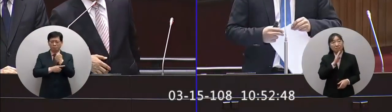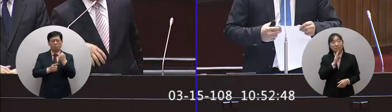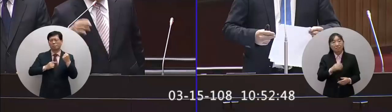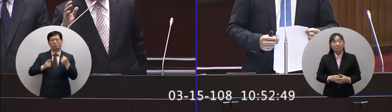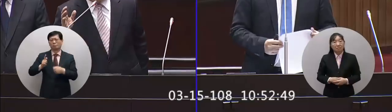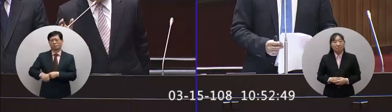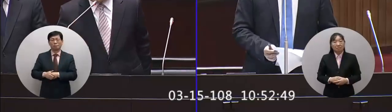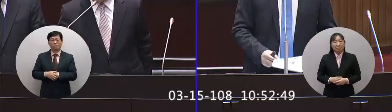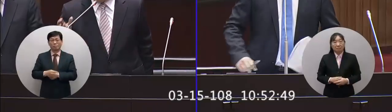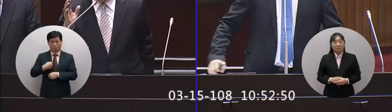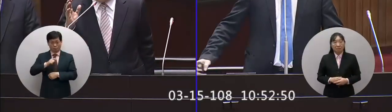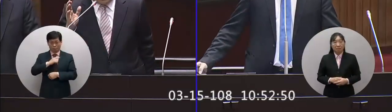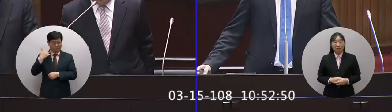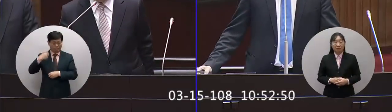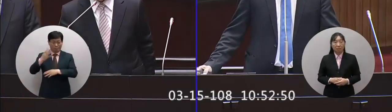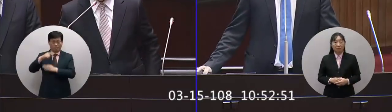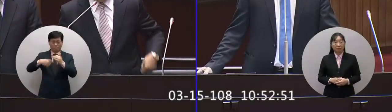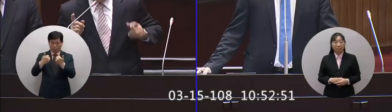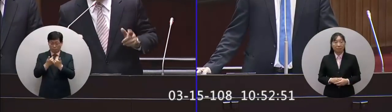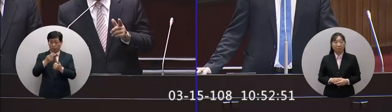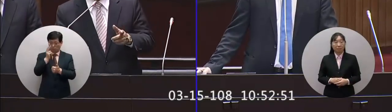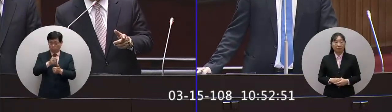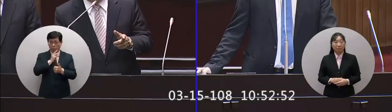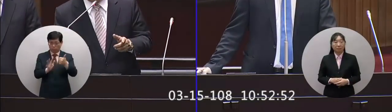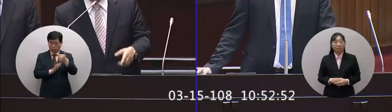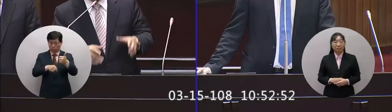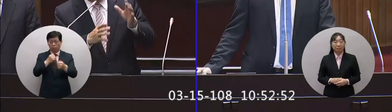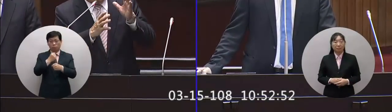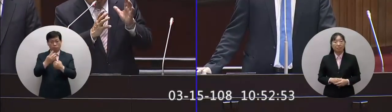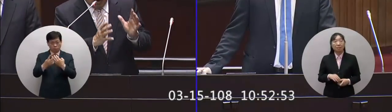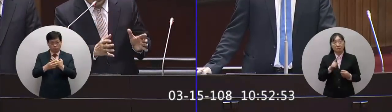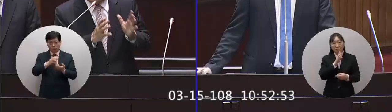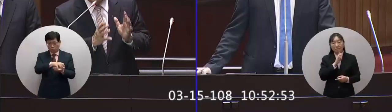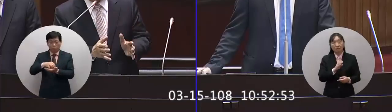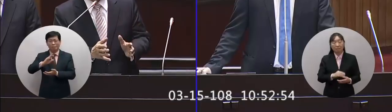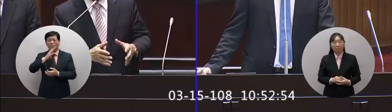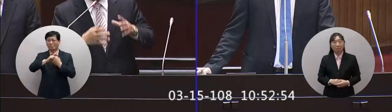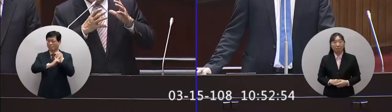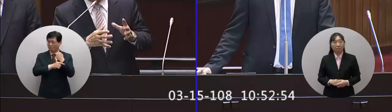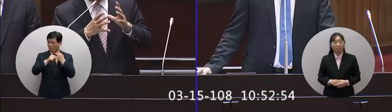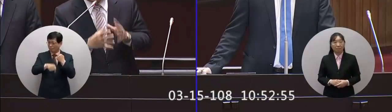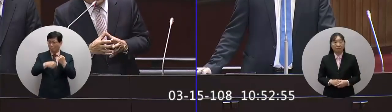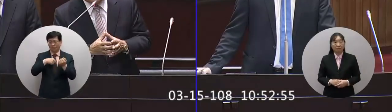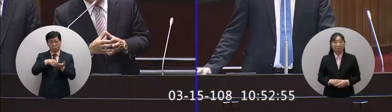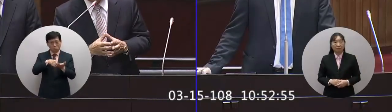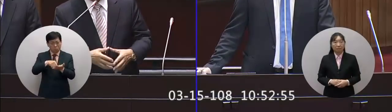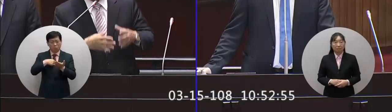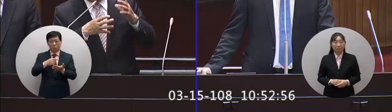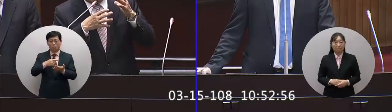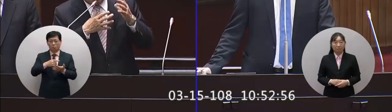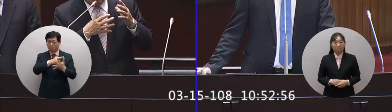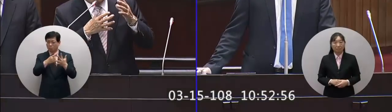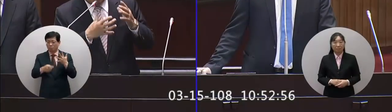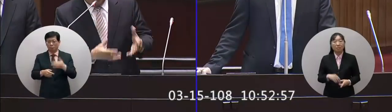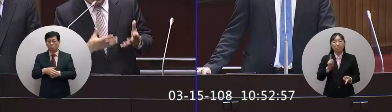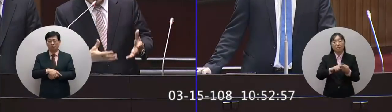了。我在行政院会上的要求是对于行政作业， 是 那法律这个法律的形成是